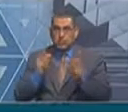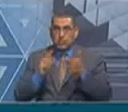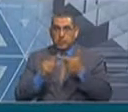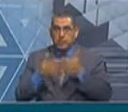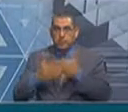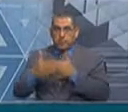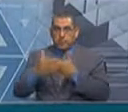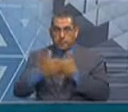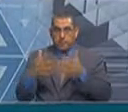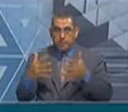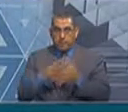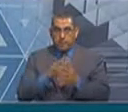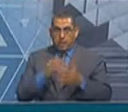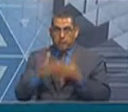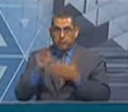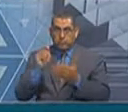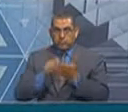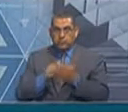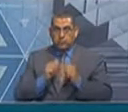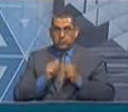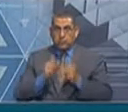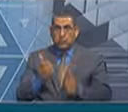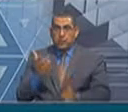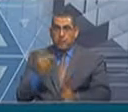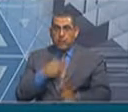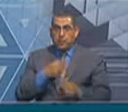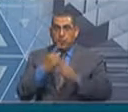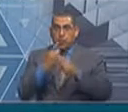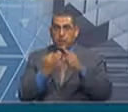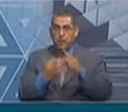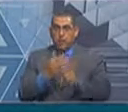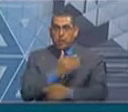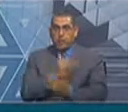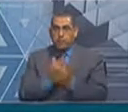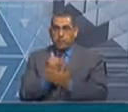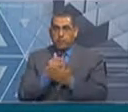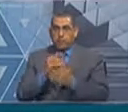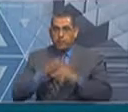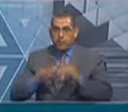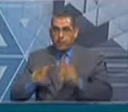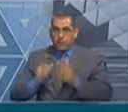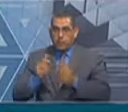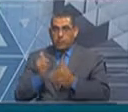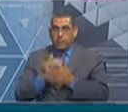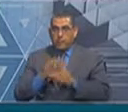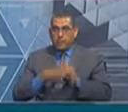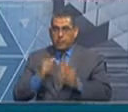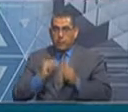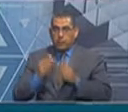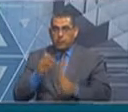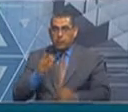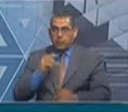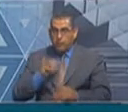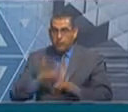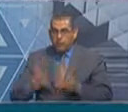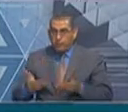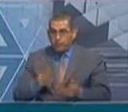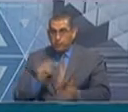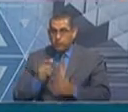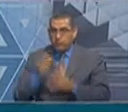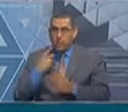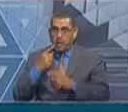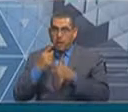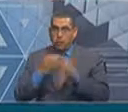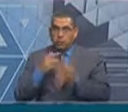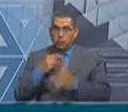التباعد الاجتماعي سيقتصر الحضور على ثلث عدد الطلاب في رياض الأطفال والمدارس الابتدائية والمتوسطة والثلثين